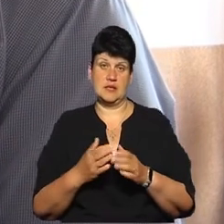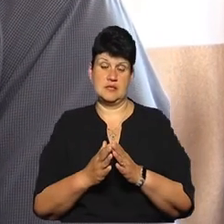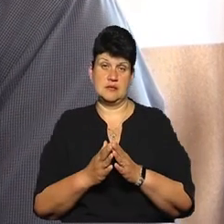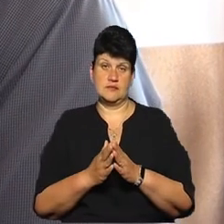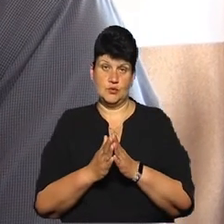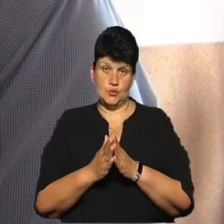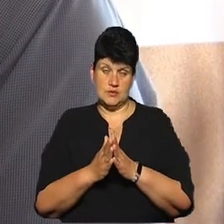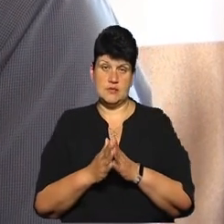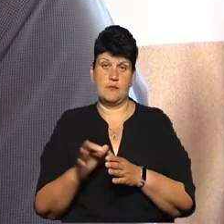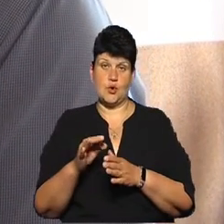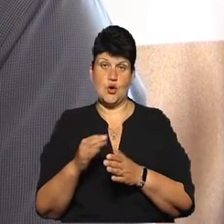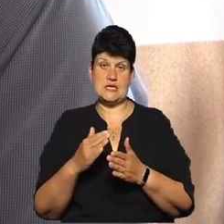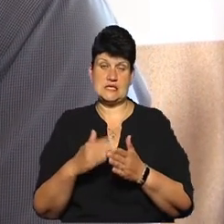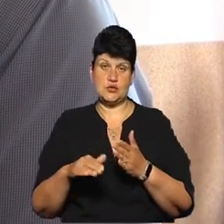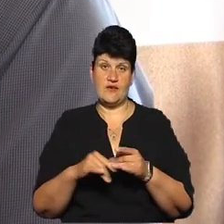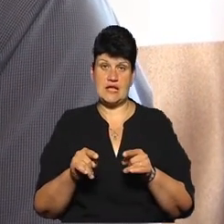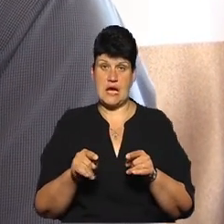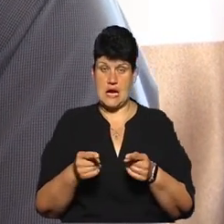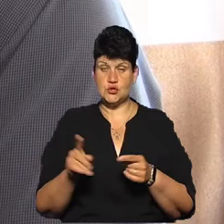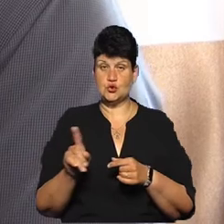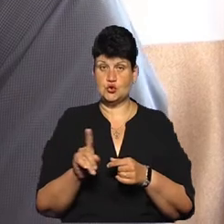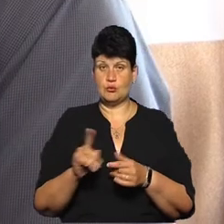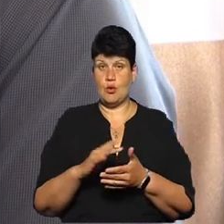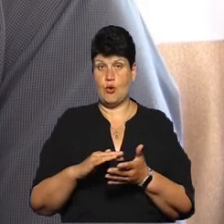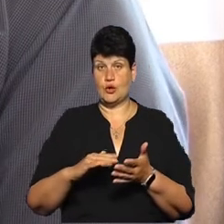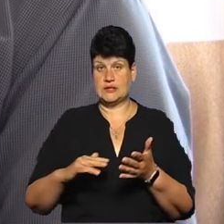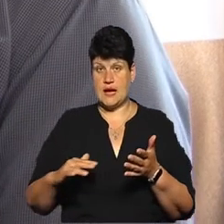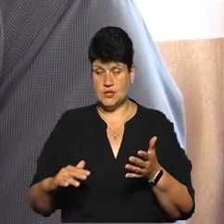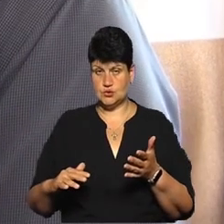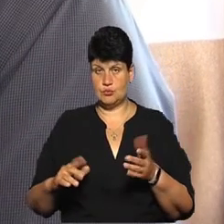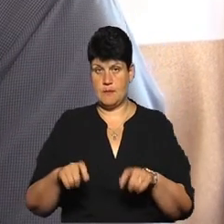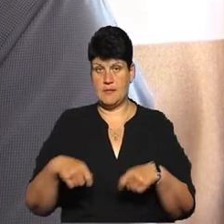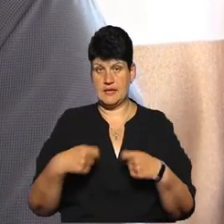клопотанням про скасування арешту і щодо подальшого його